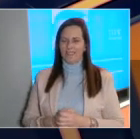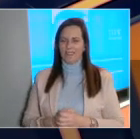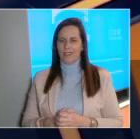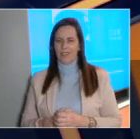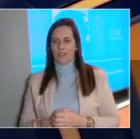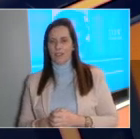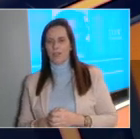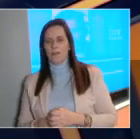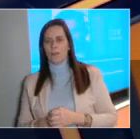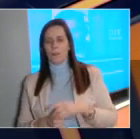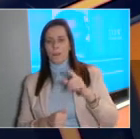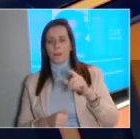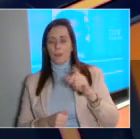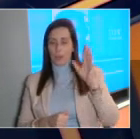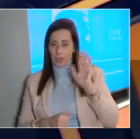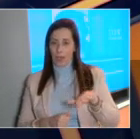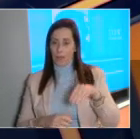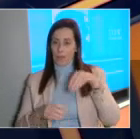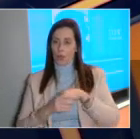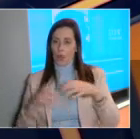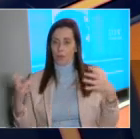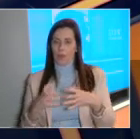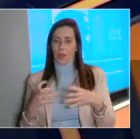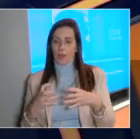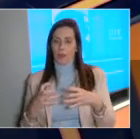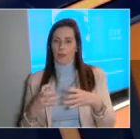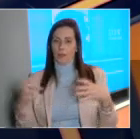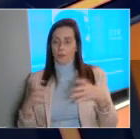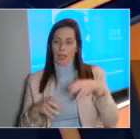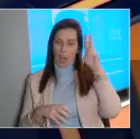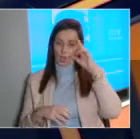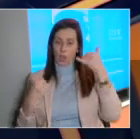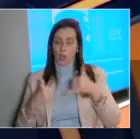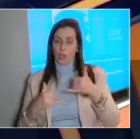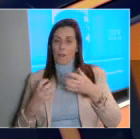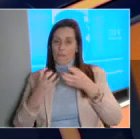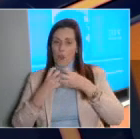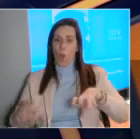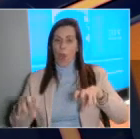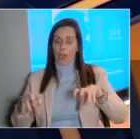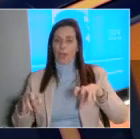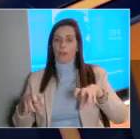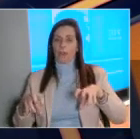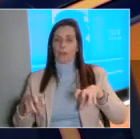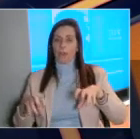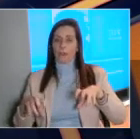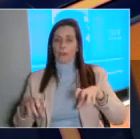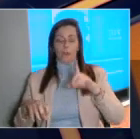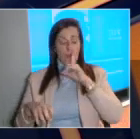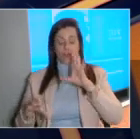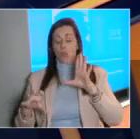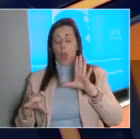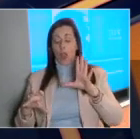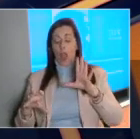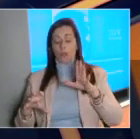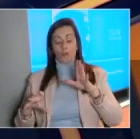סליחה, רק אני אסיים משפט. לרבות בתוך המפלגה. מפלגת הליכוד היום היא מפולגת ומשוסעת, והשתיקה